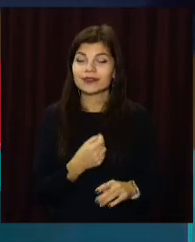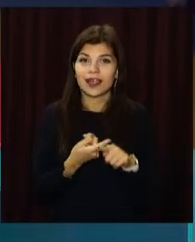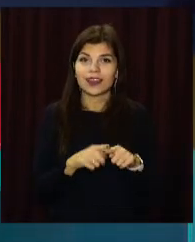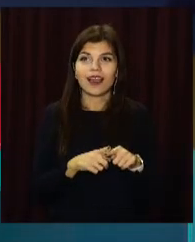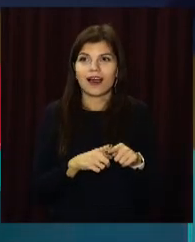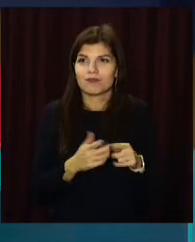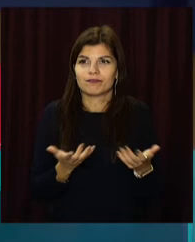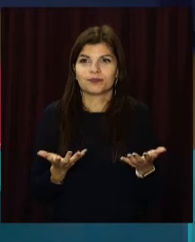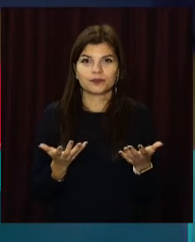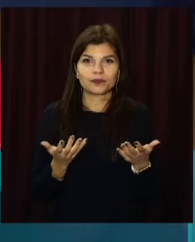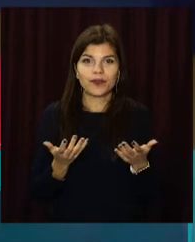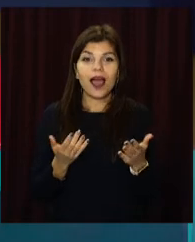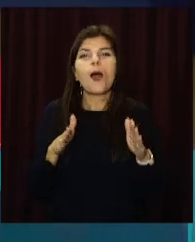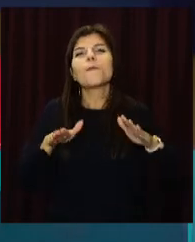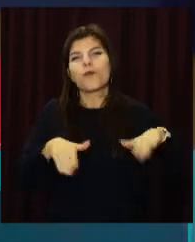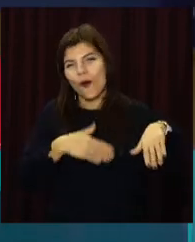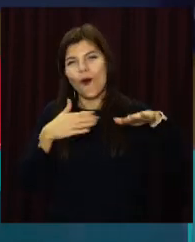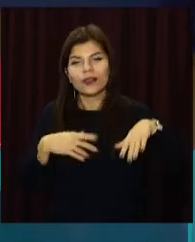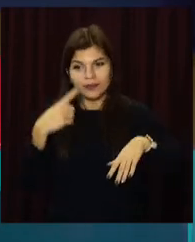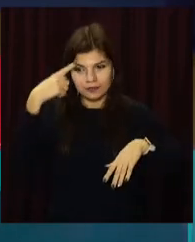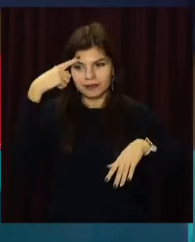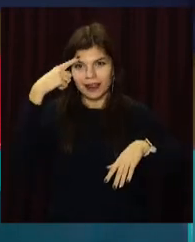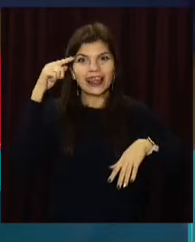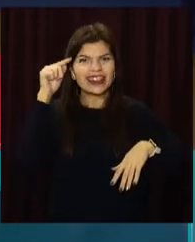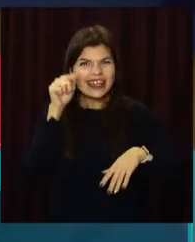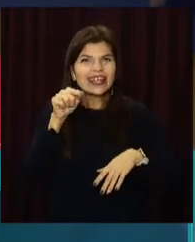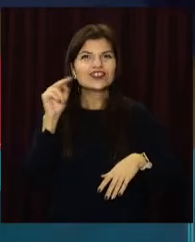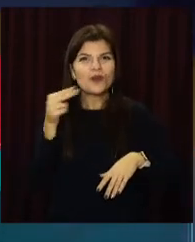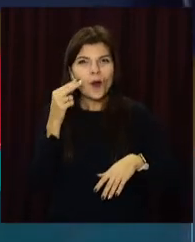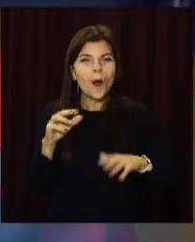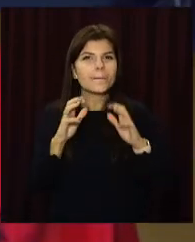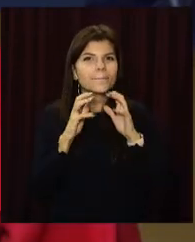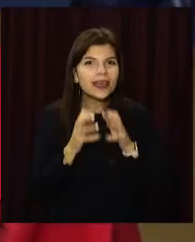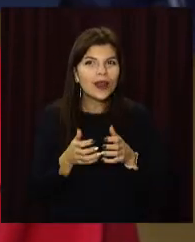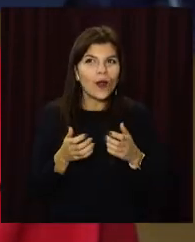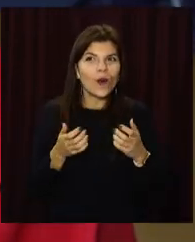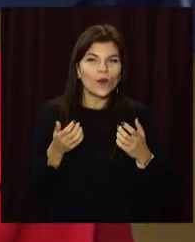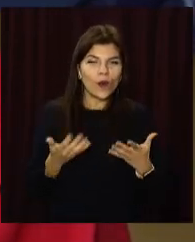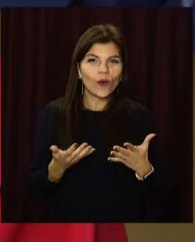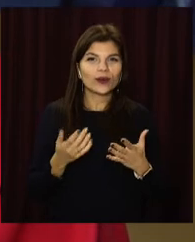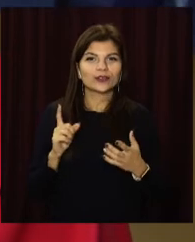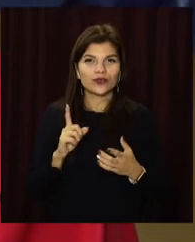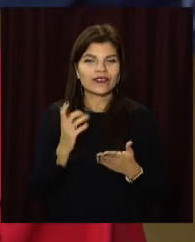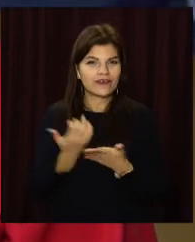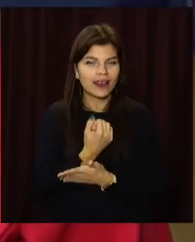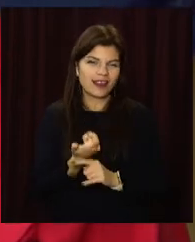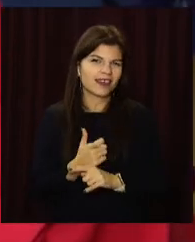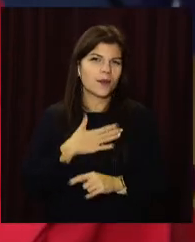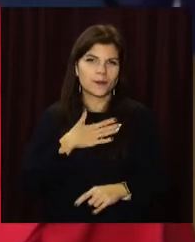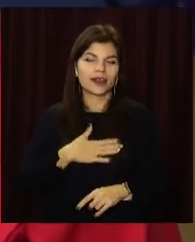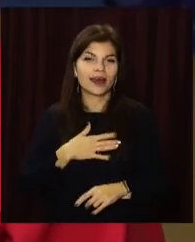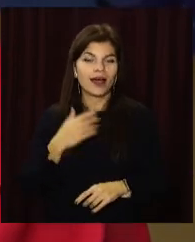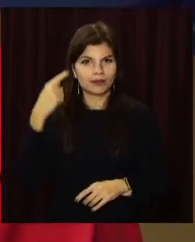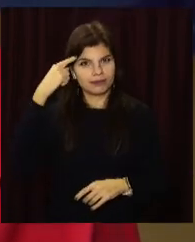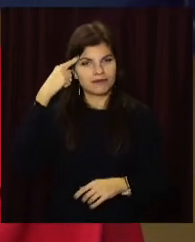просто... Потім вже до тебе доходить, ти чемпіонка міра, там щось виграв. Це дуже приємно осознавати,